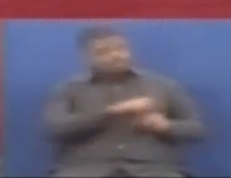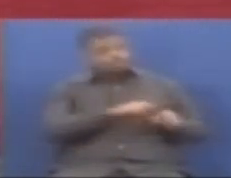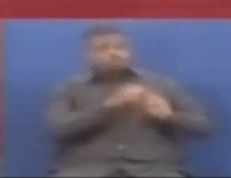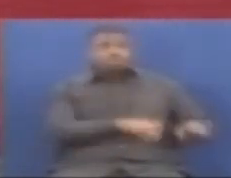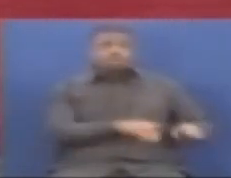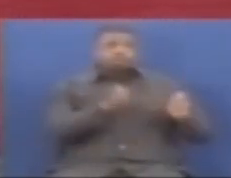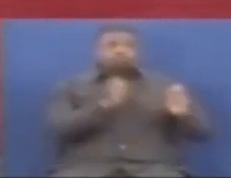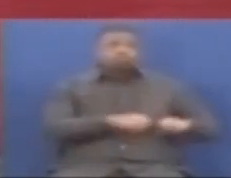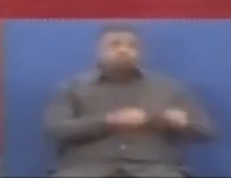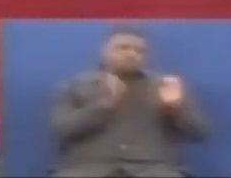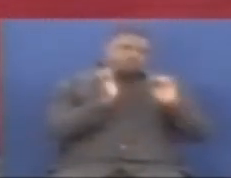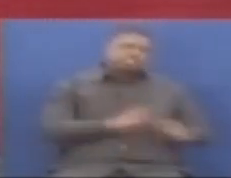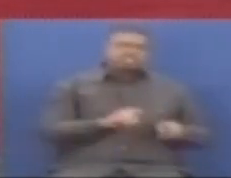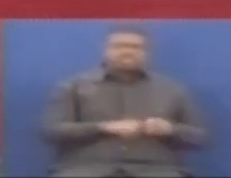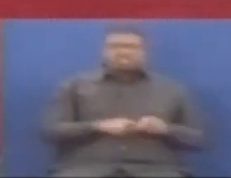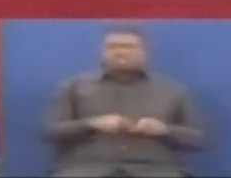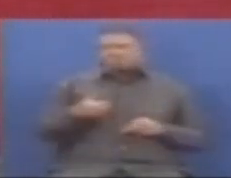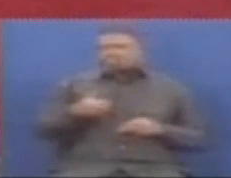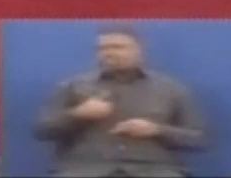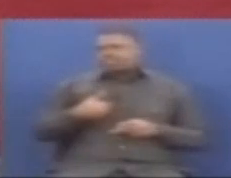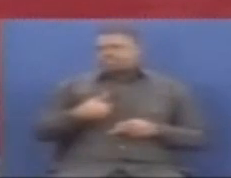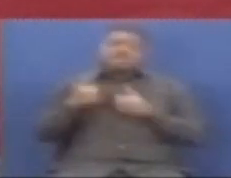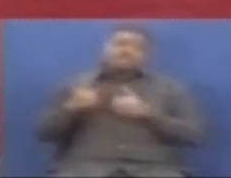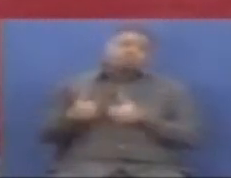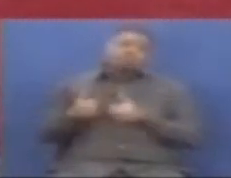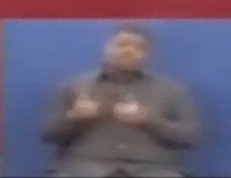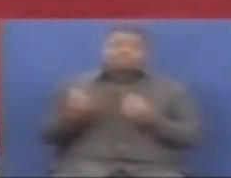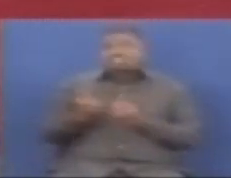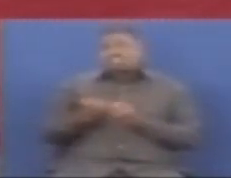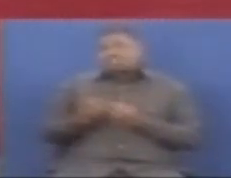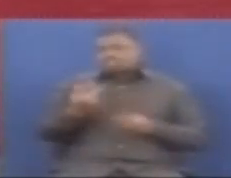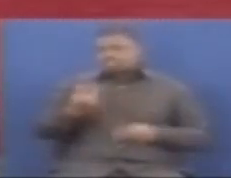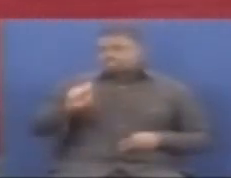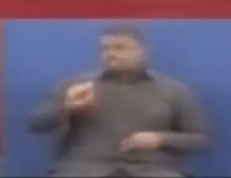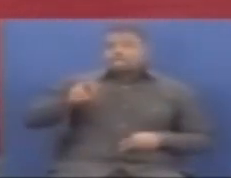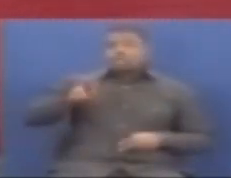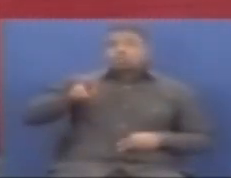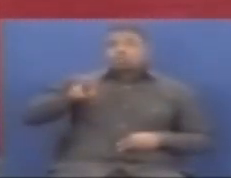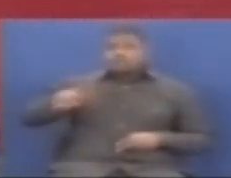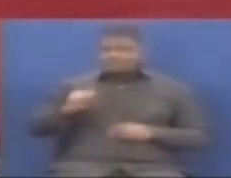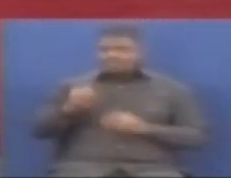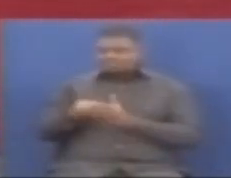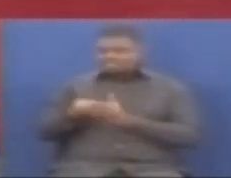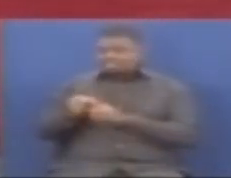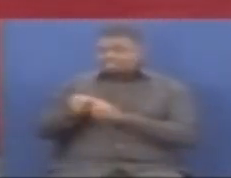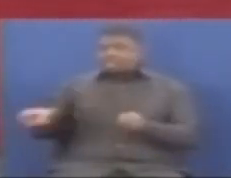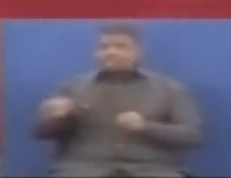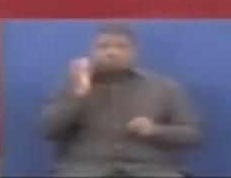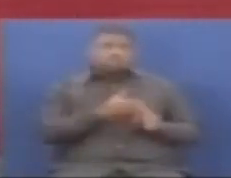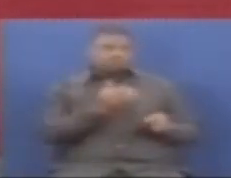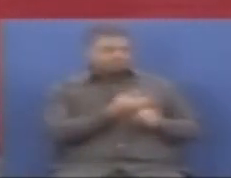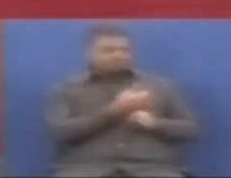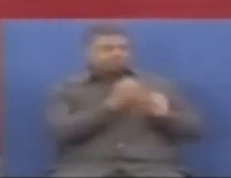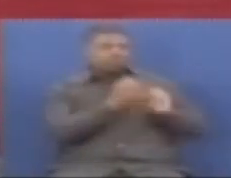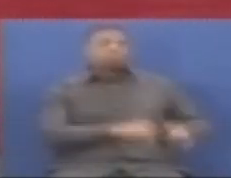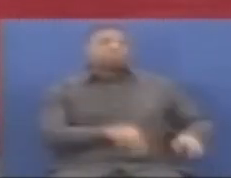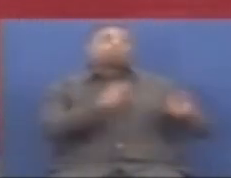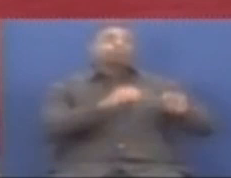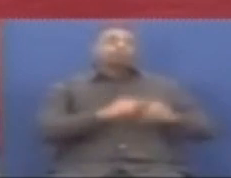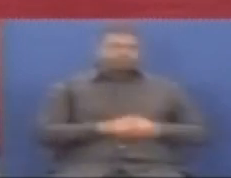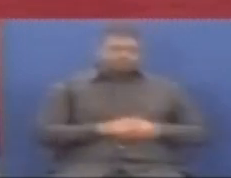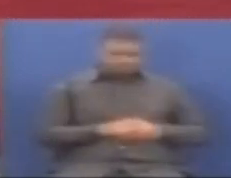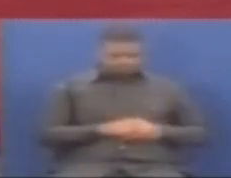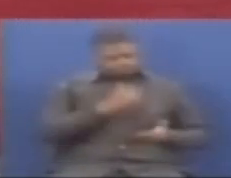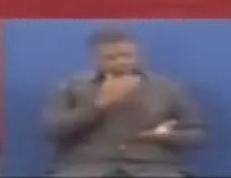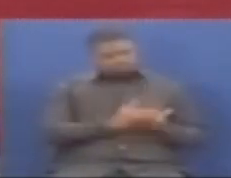mbunge kwamba hivi sasa ninavyozungumza changamoto ile mkandarasi ameiondoa, kwa maana yale mawe ameshayatoa, na kilomita 13